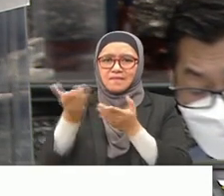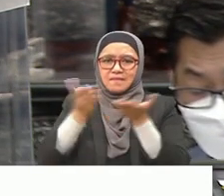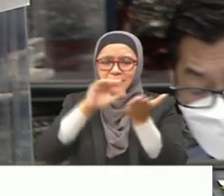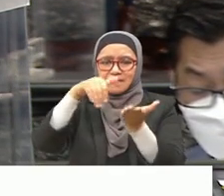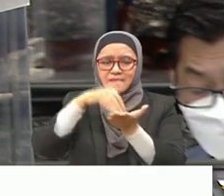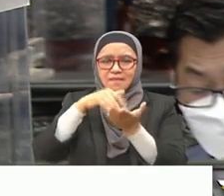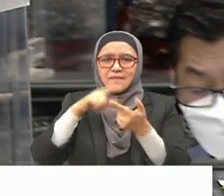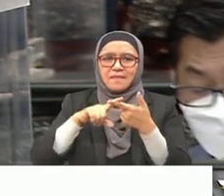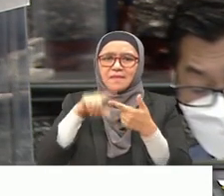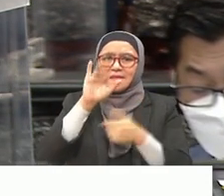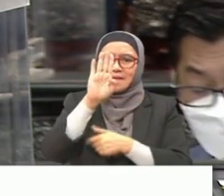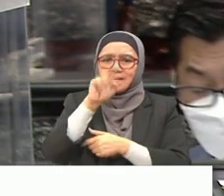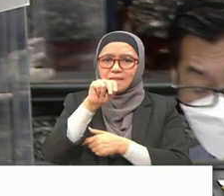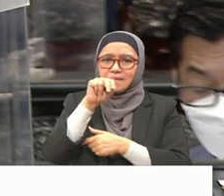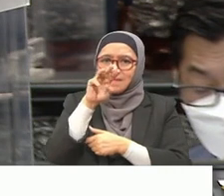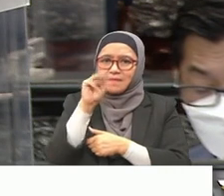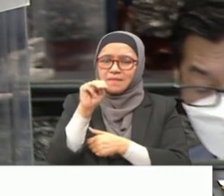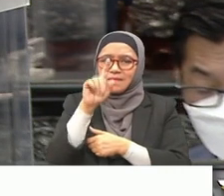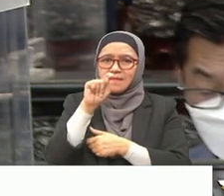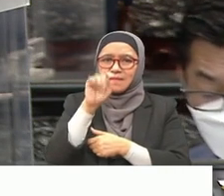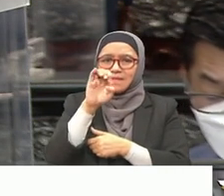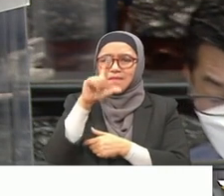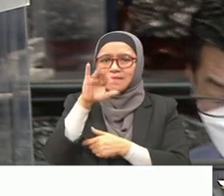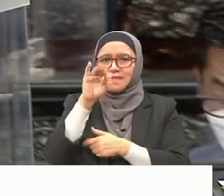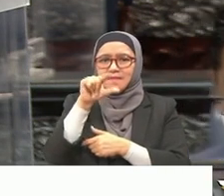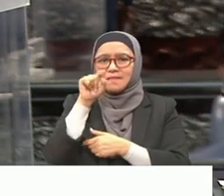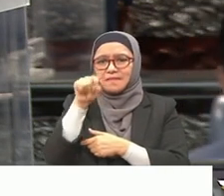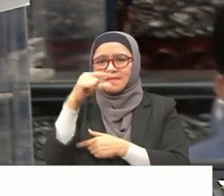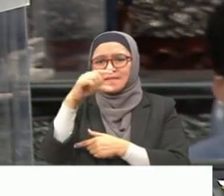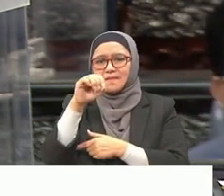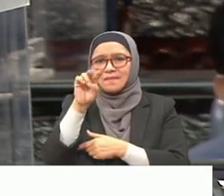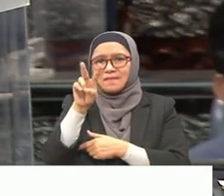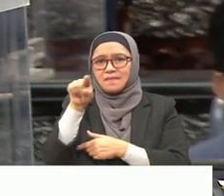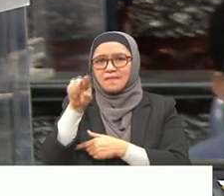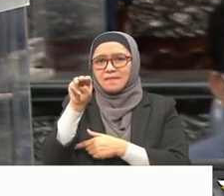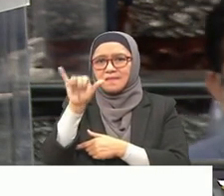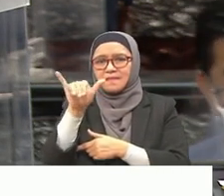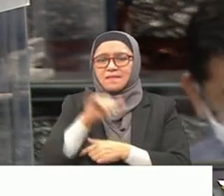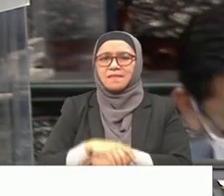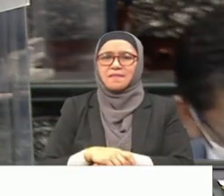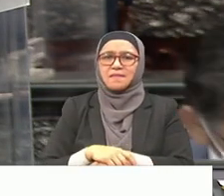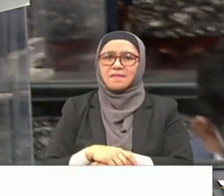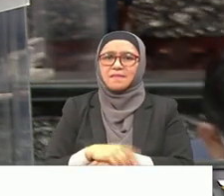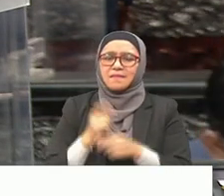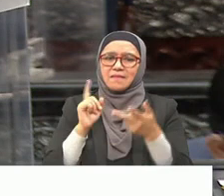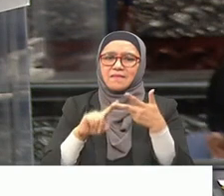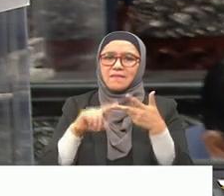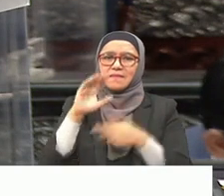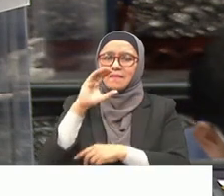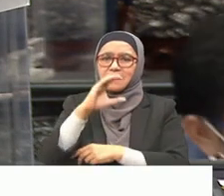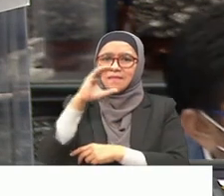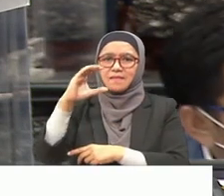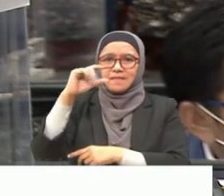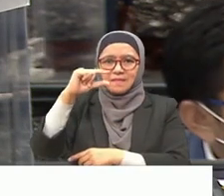biem keliling-keliling dot pnm.com mandomai dana kredit berhenti kredit ganti kompresor Malaysia